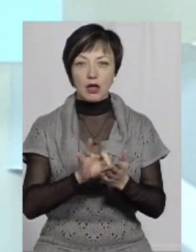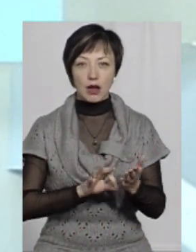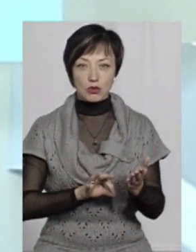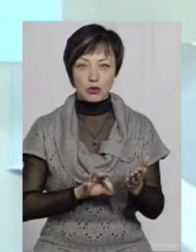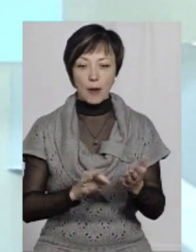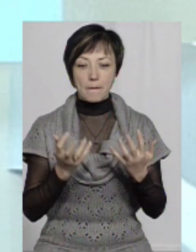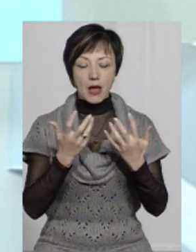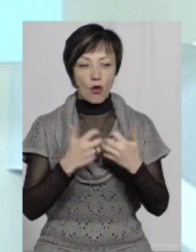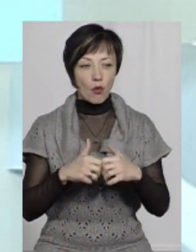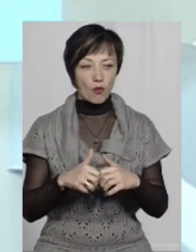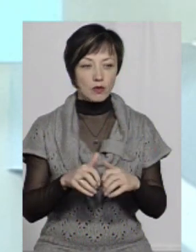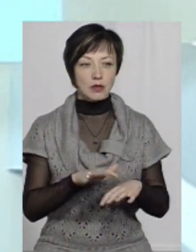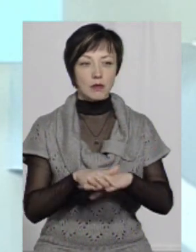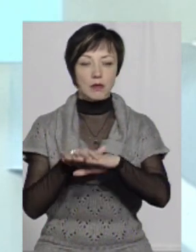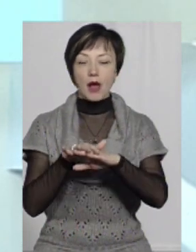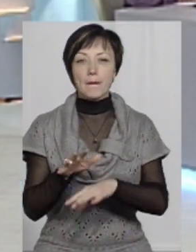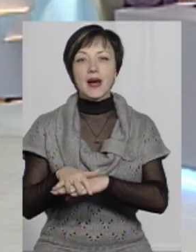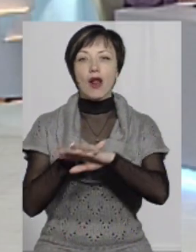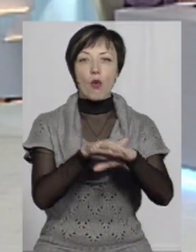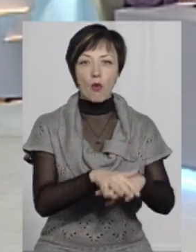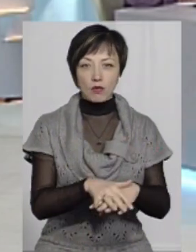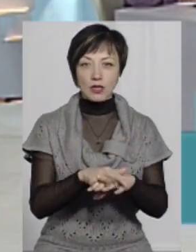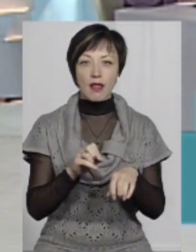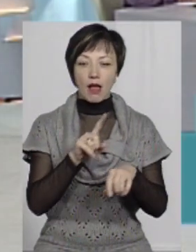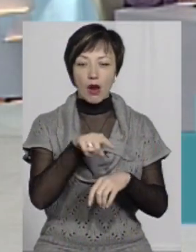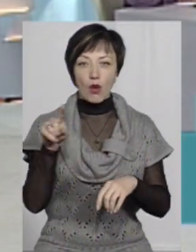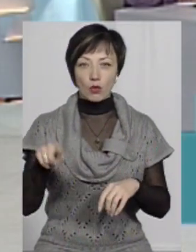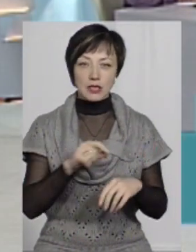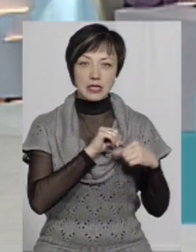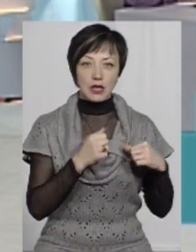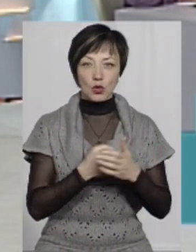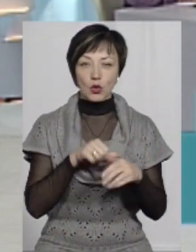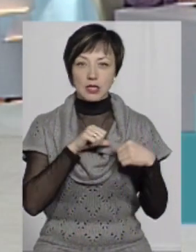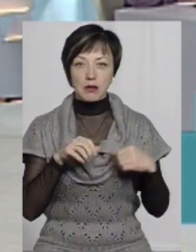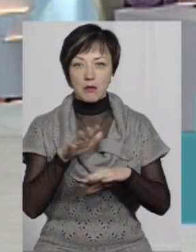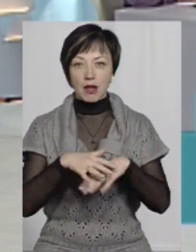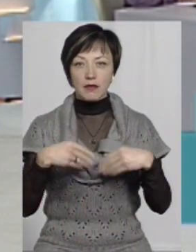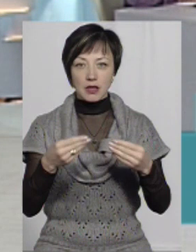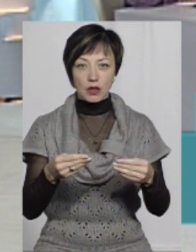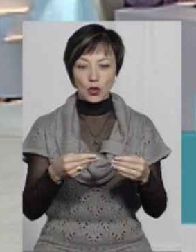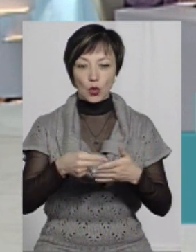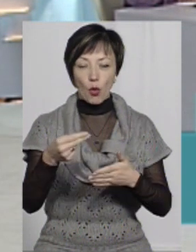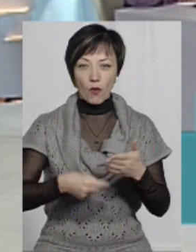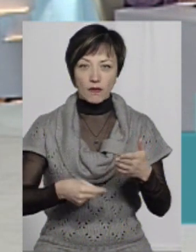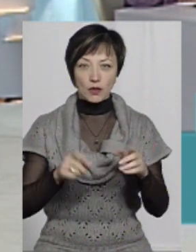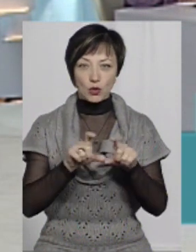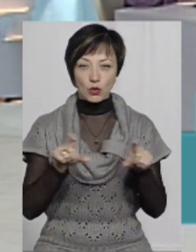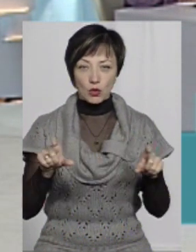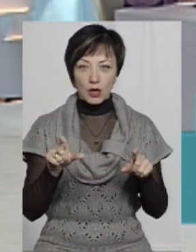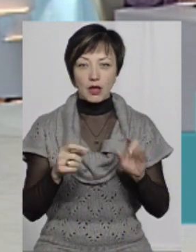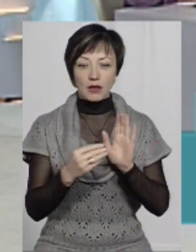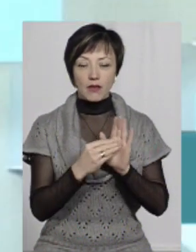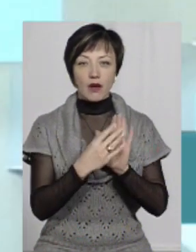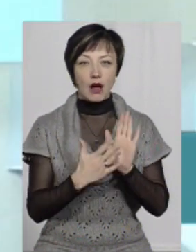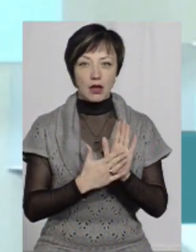вони перераховуються на рахунок благодійного фонду «Серце до серця», за що банк видає банківську довідку, на